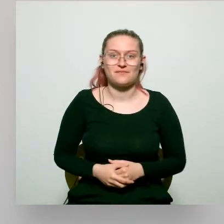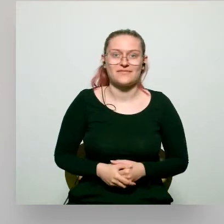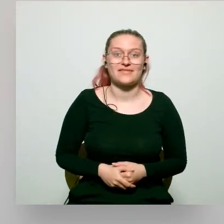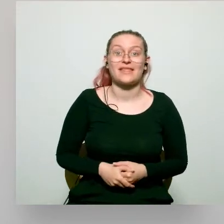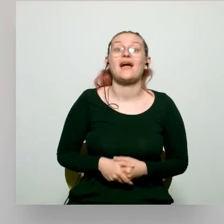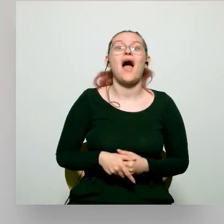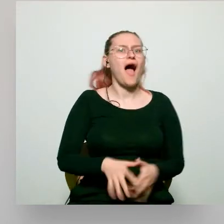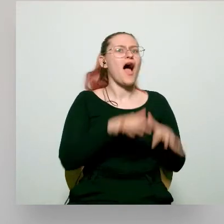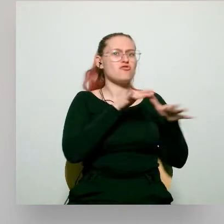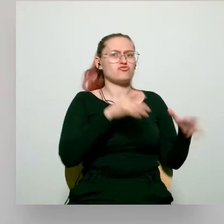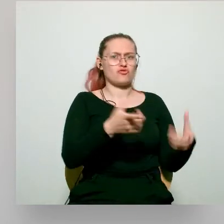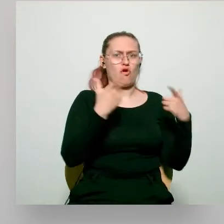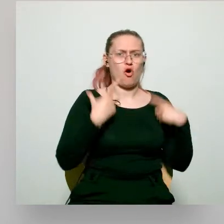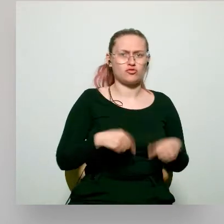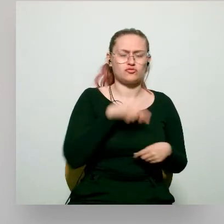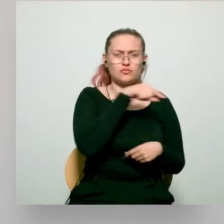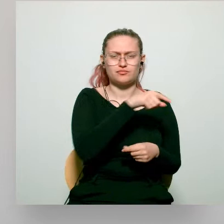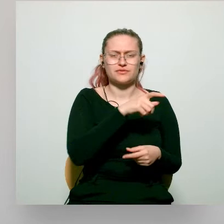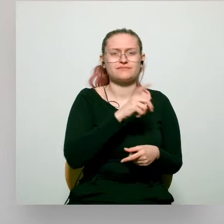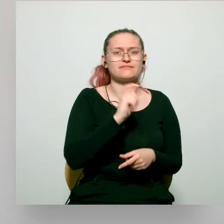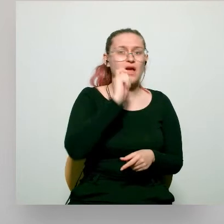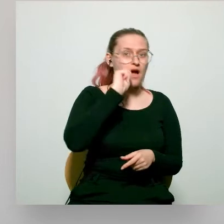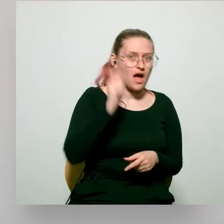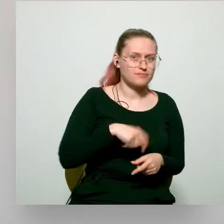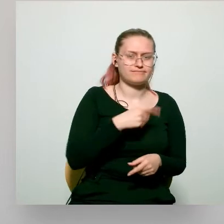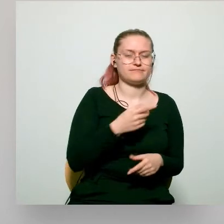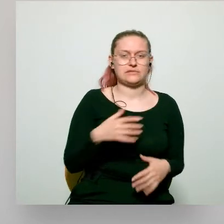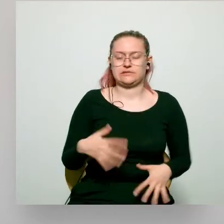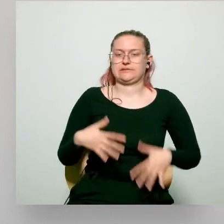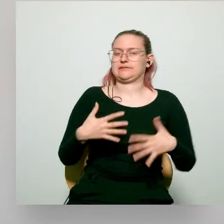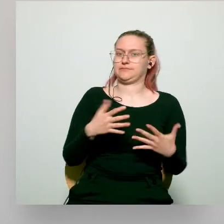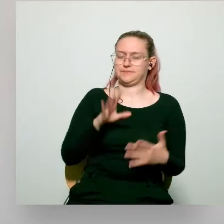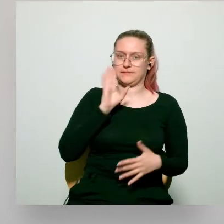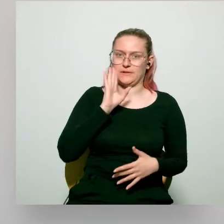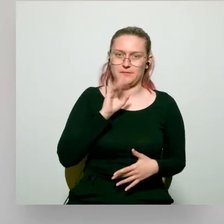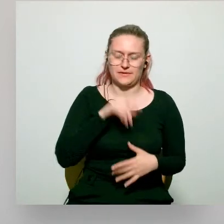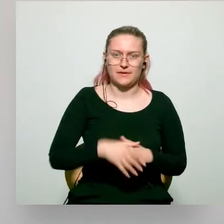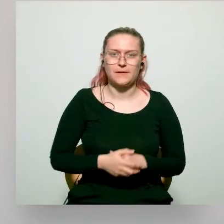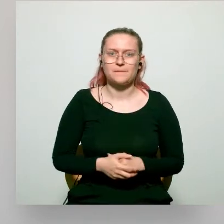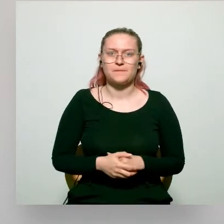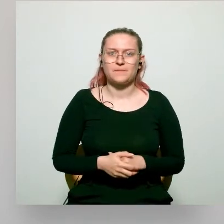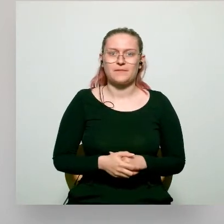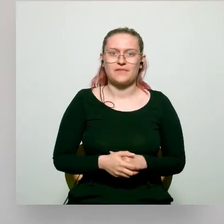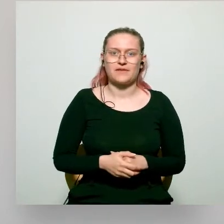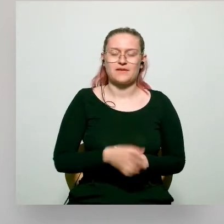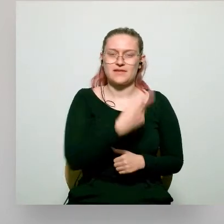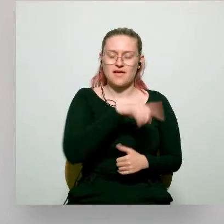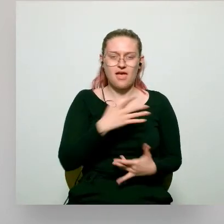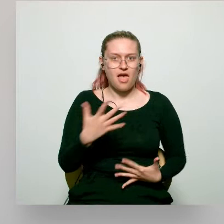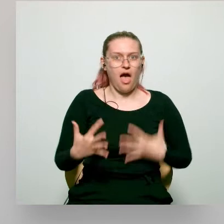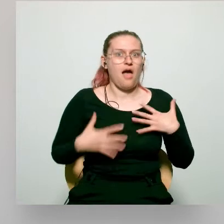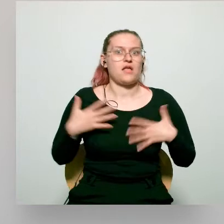nerwowo. Jarosław Chrycak napisał tekst, Aleksandr Irwanec też bym to no bardzo nie kryli swoich emocji, że